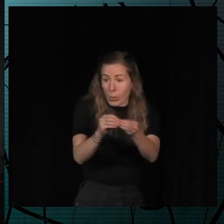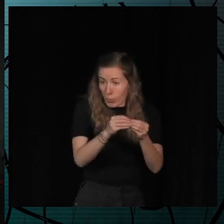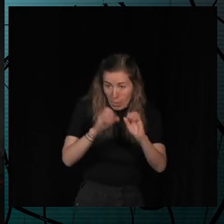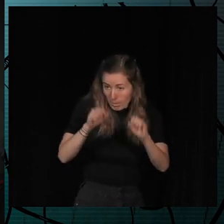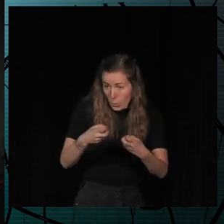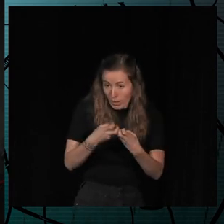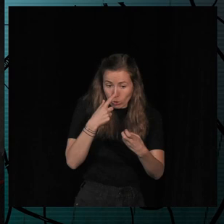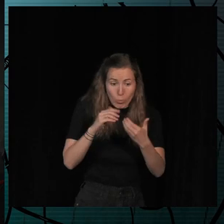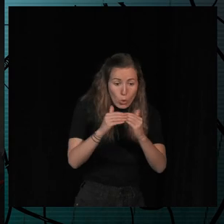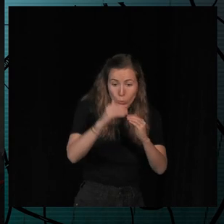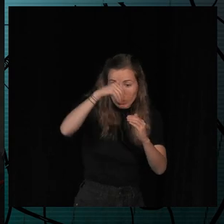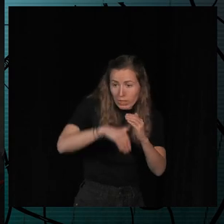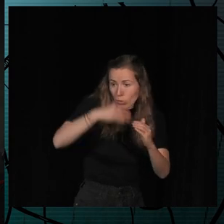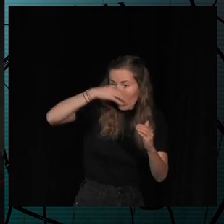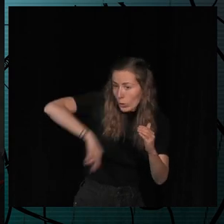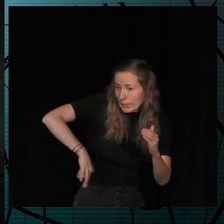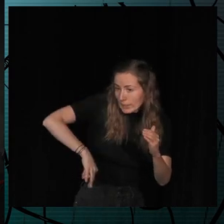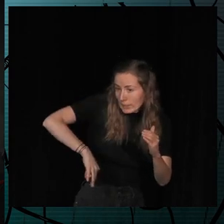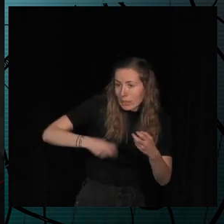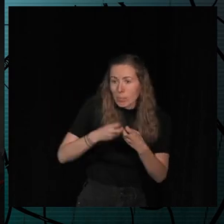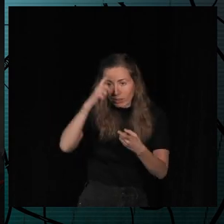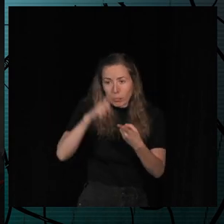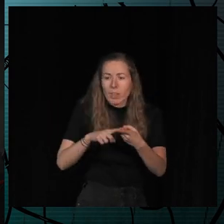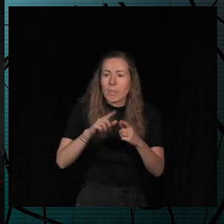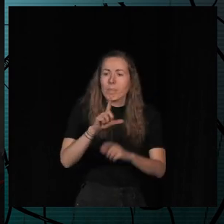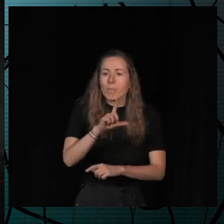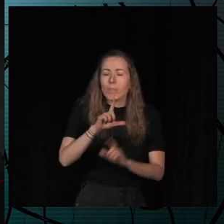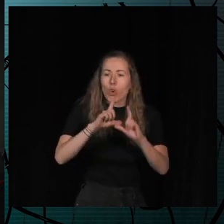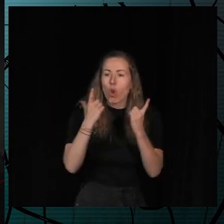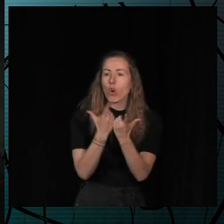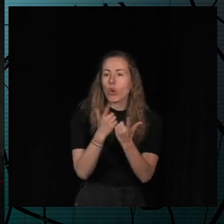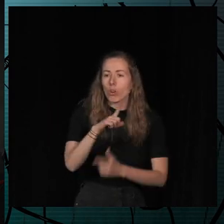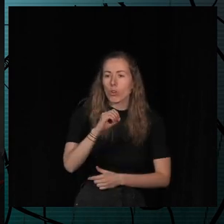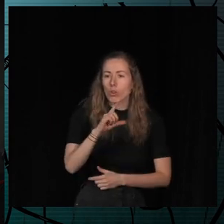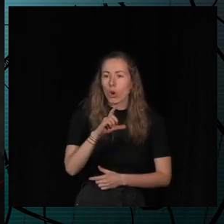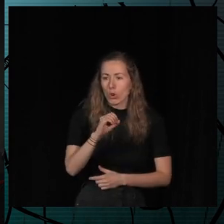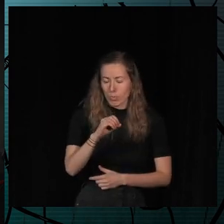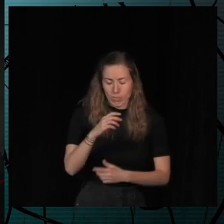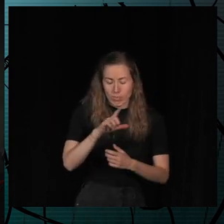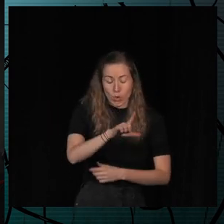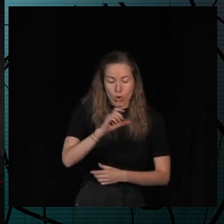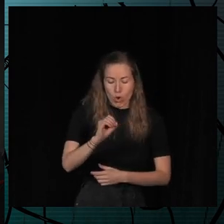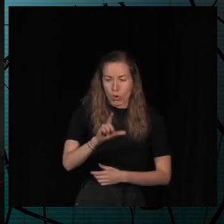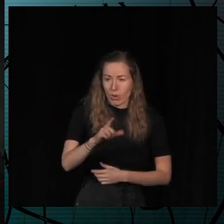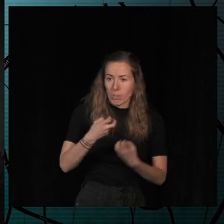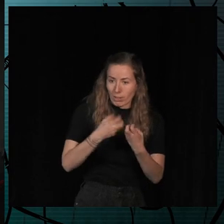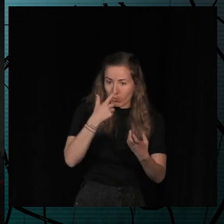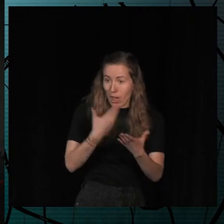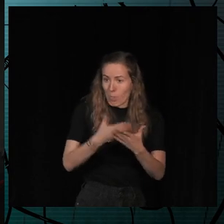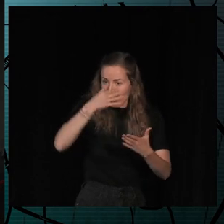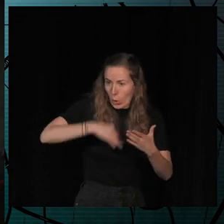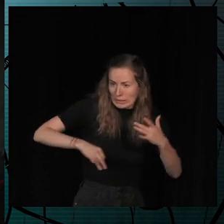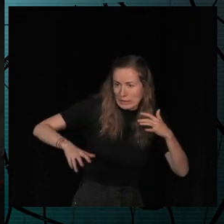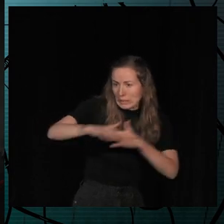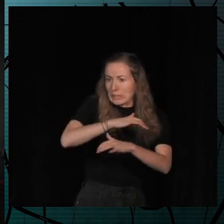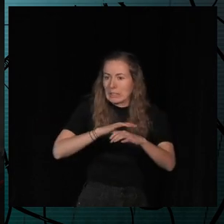ça peut être des communauté assez toxique notamment sur League of Legend et donc ce ou cette collègue disait que la prévention